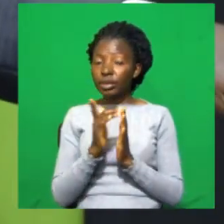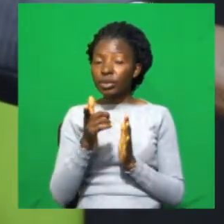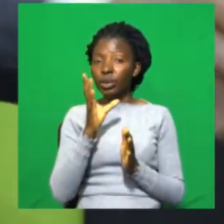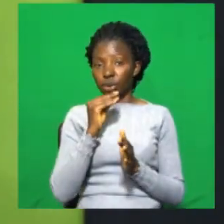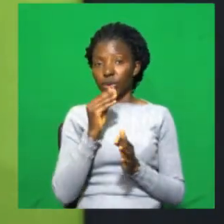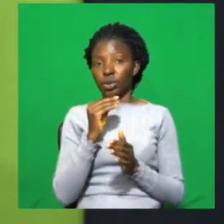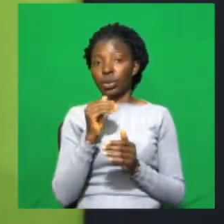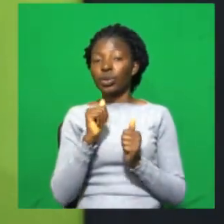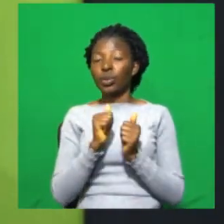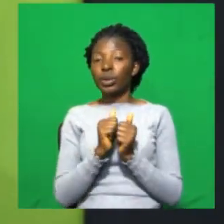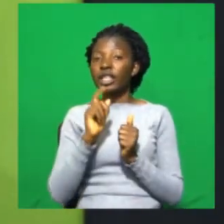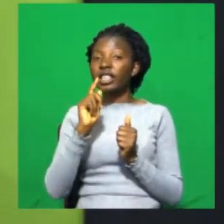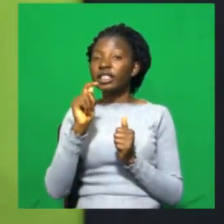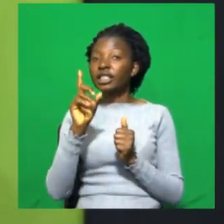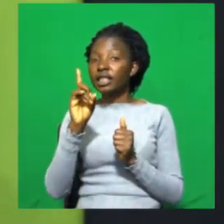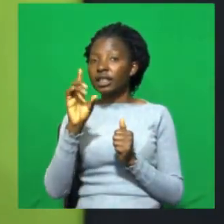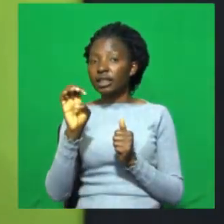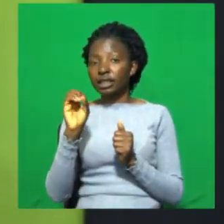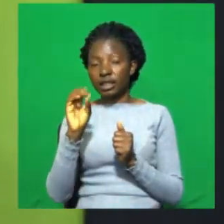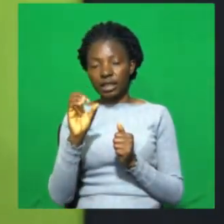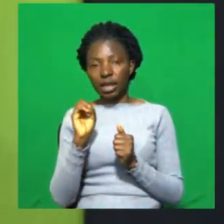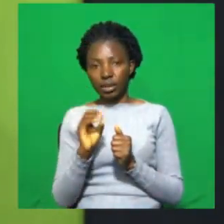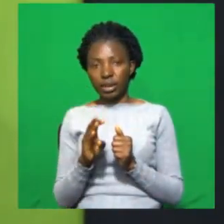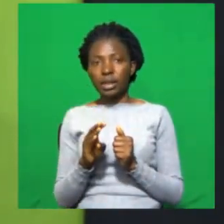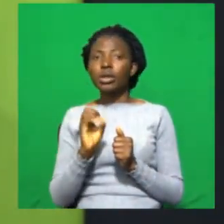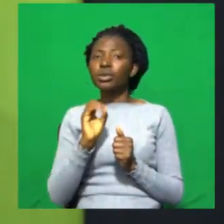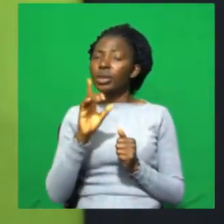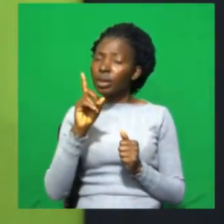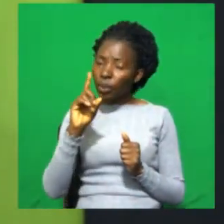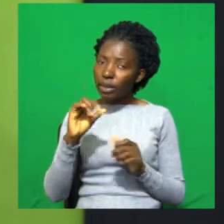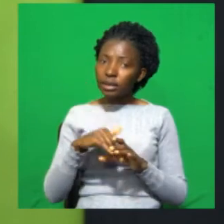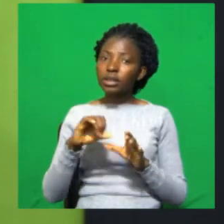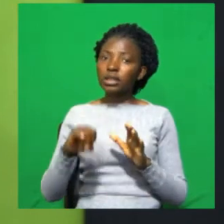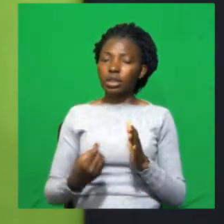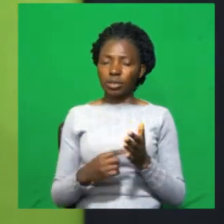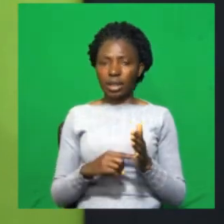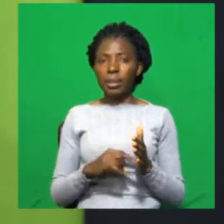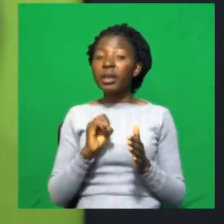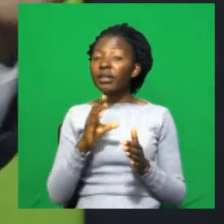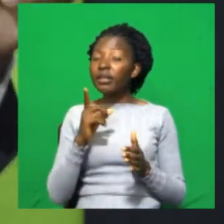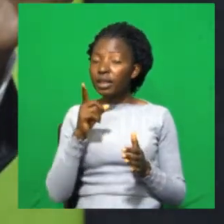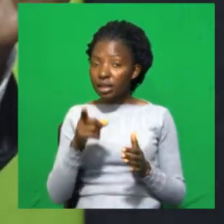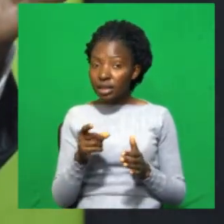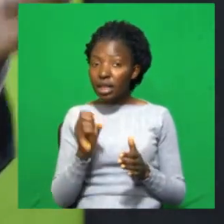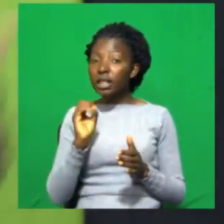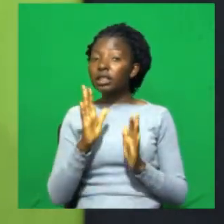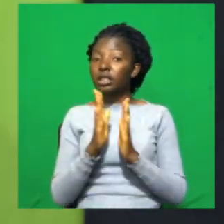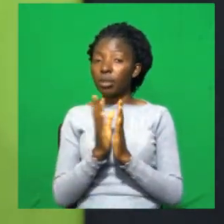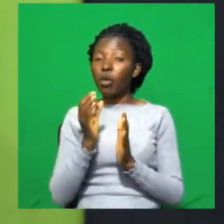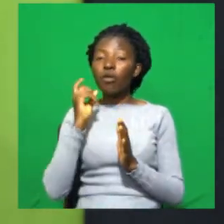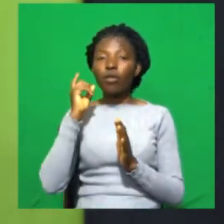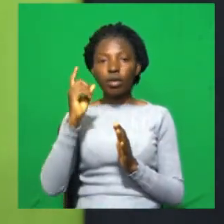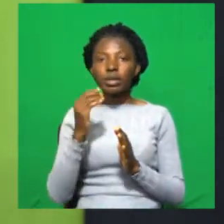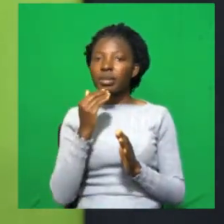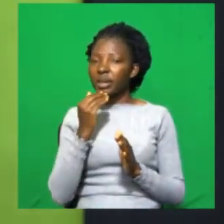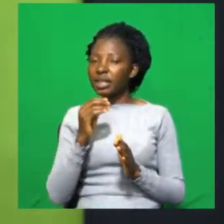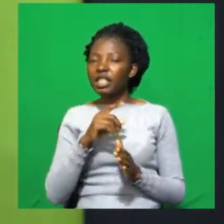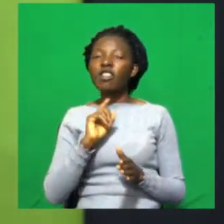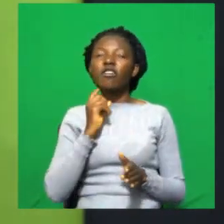nani navaTesoronika. right. Saka zveshuwa iri kuJerusarema ikaramba ichiratidza kuti itemberi yaMwari kureva kuti ndo